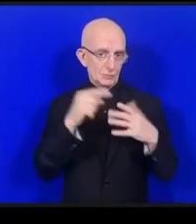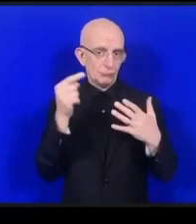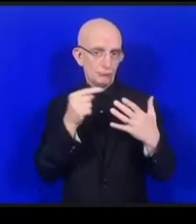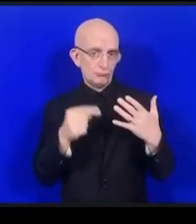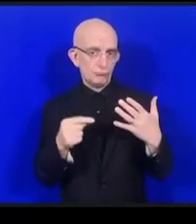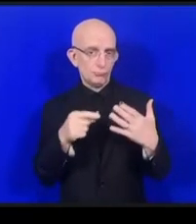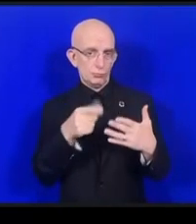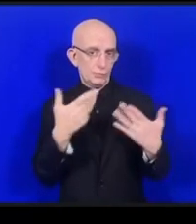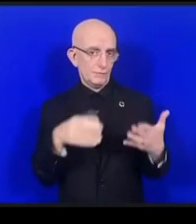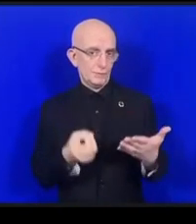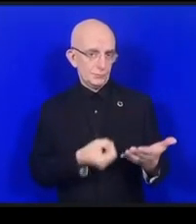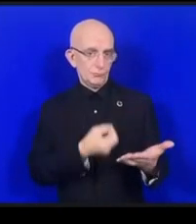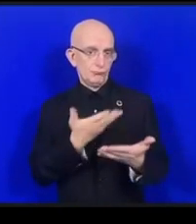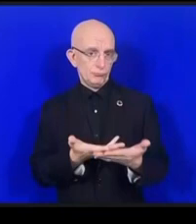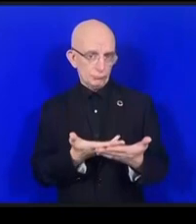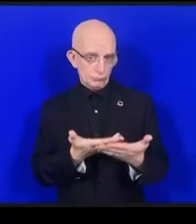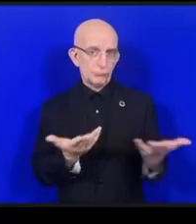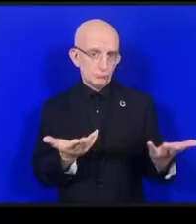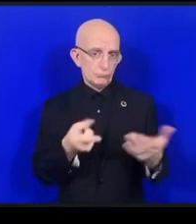которые вы